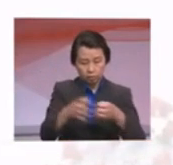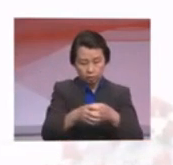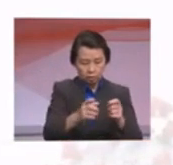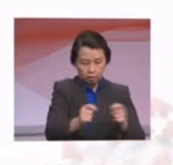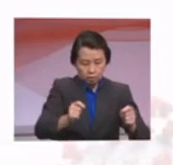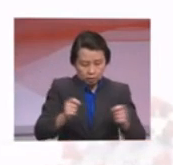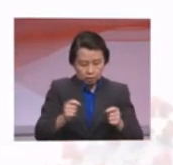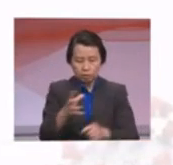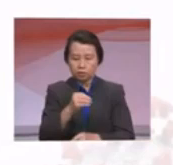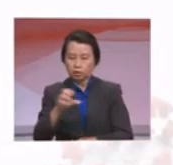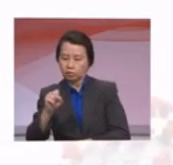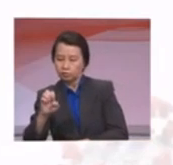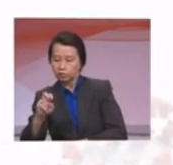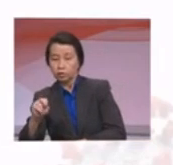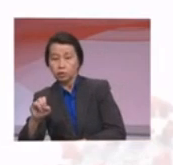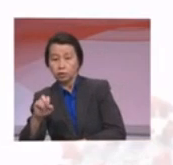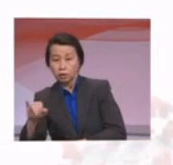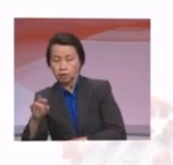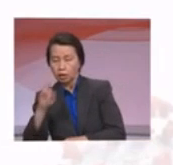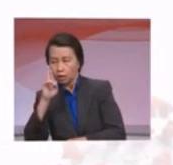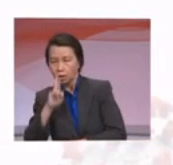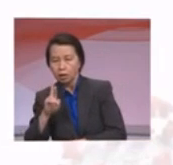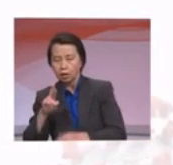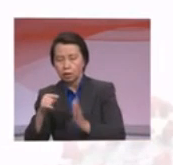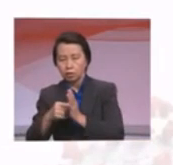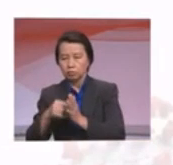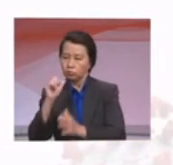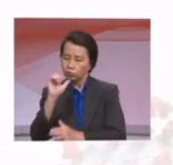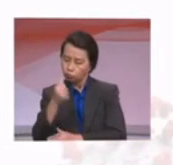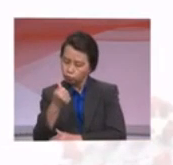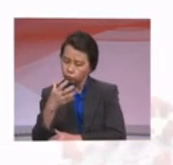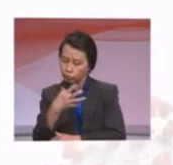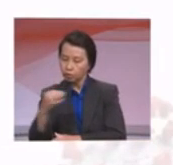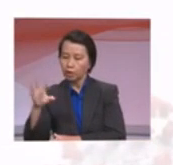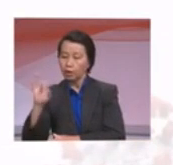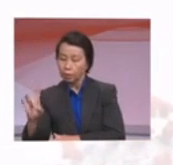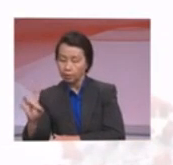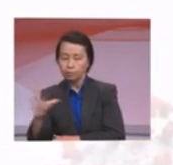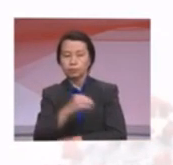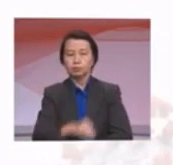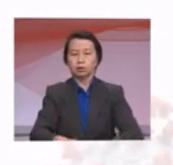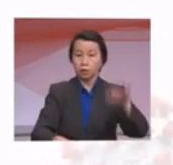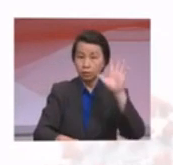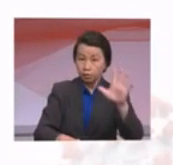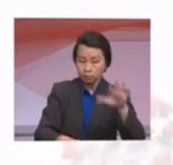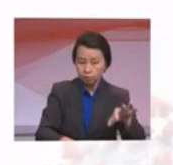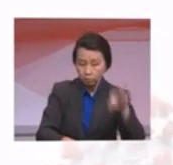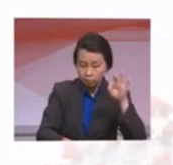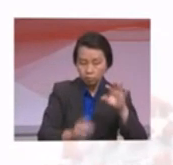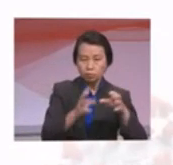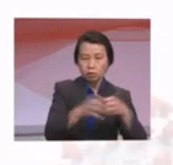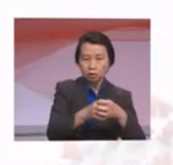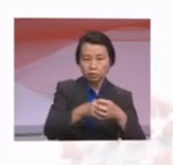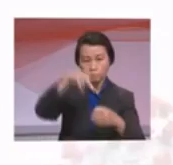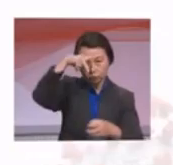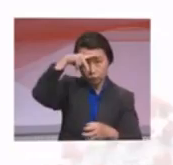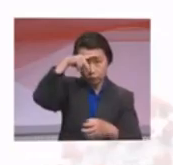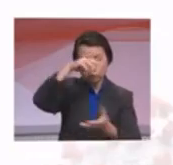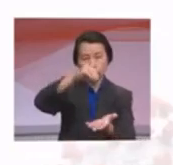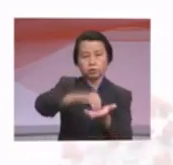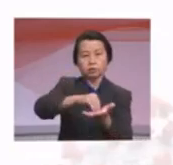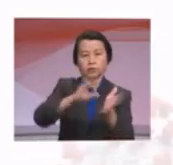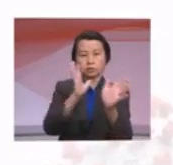dan Simera juga masing-masing mencatatkan 10 dan 8 kes, manakala 5 kes dikesan daripada kluster Putra di